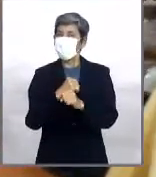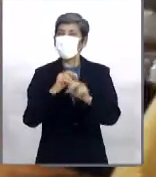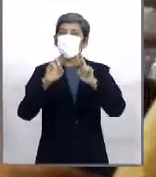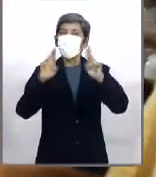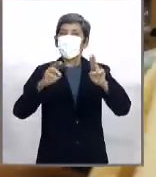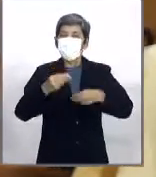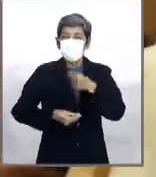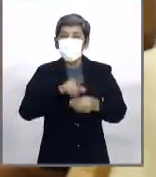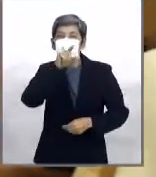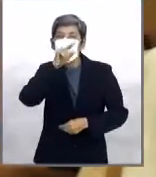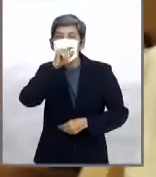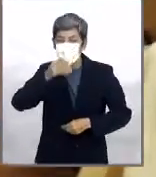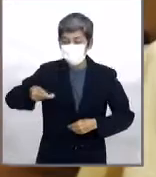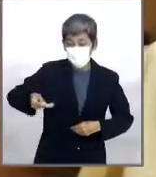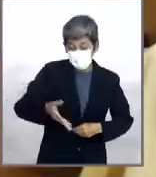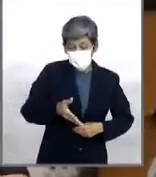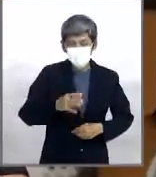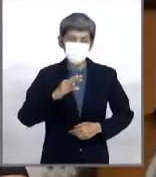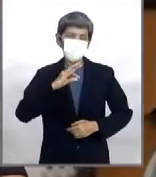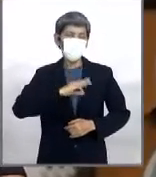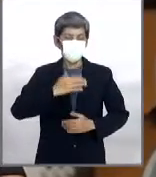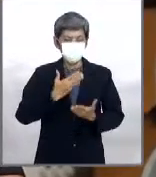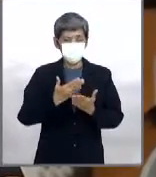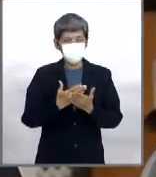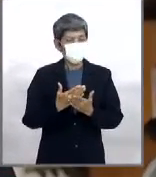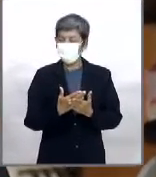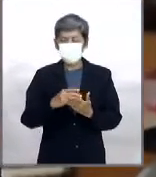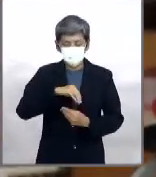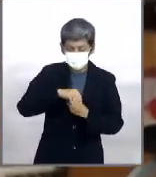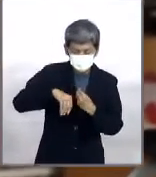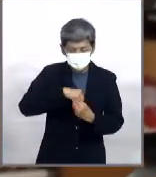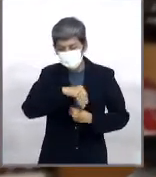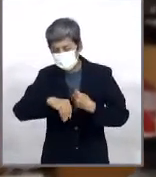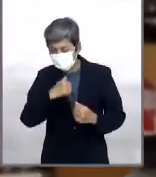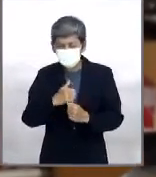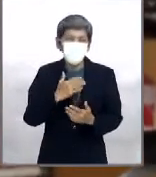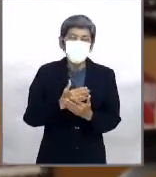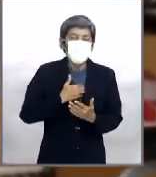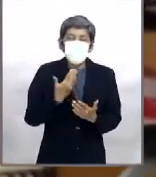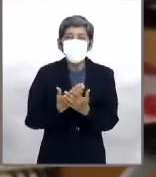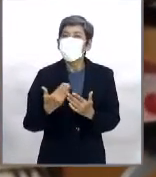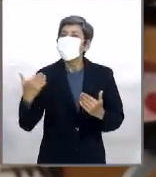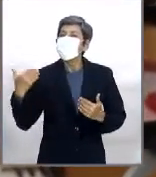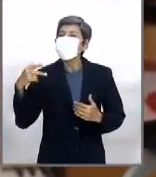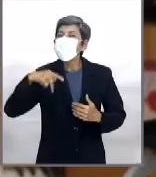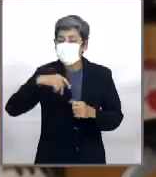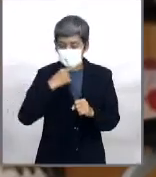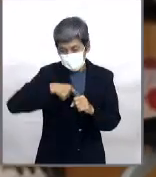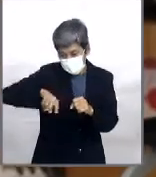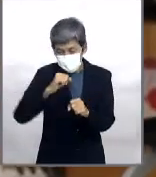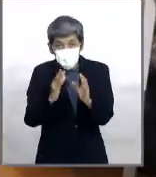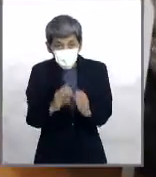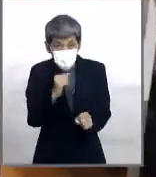ทำงานร้านขายไก่ทอดนะครับผมแต่เรารู้สึกว่าค่าใช้จ่ายเนี่ยมันไม่พอใช ้ ก็หารายได้เสริมโดยที่ไ